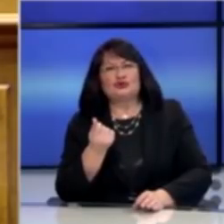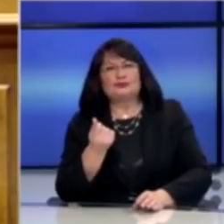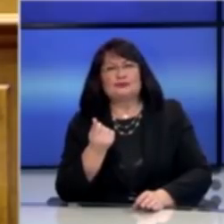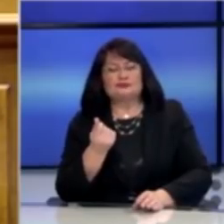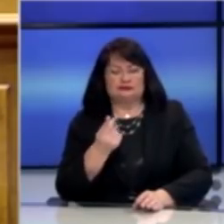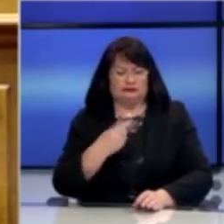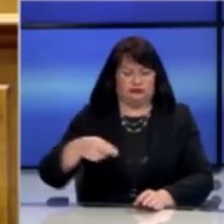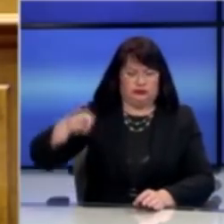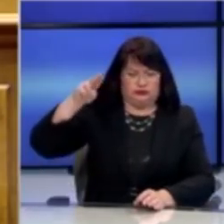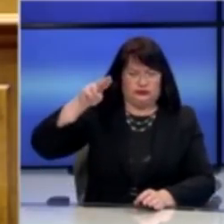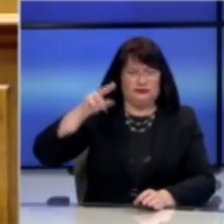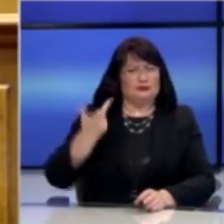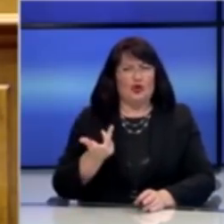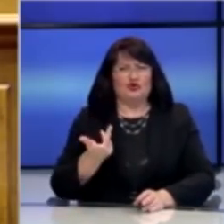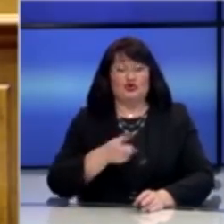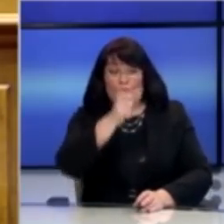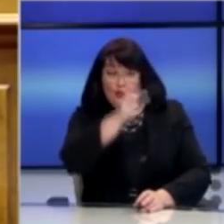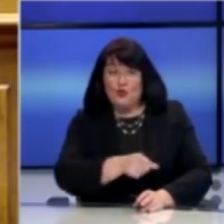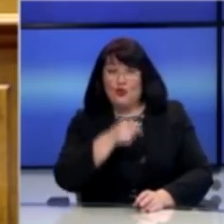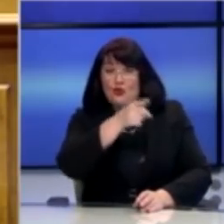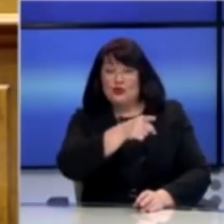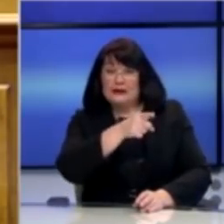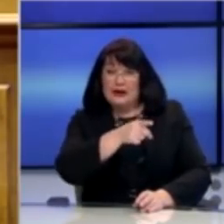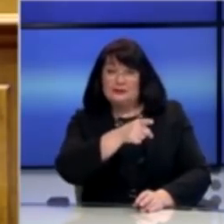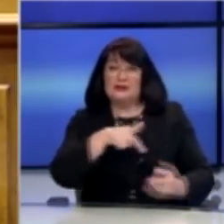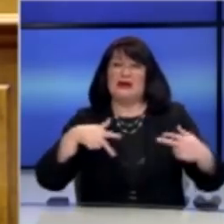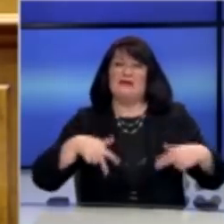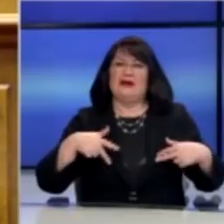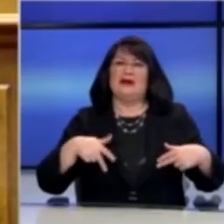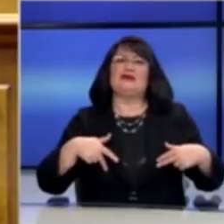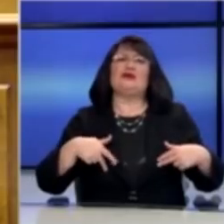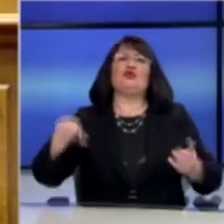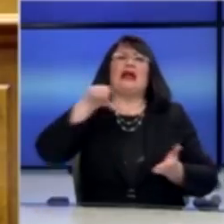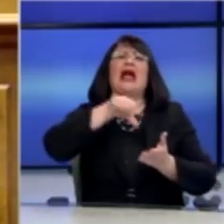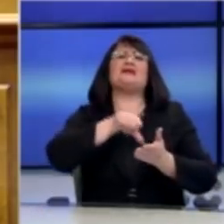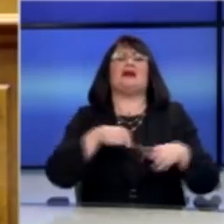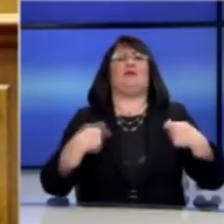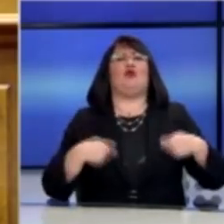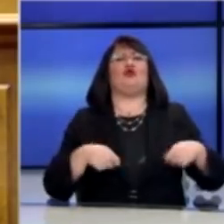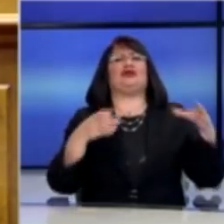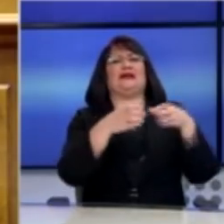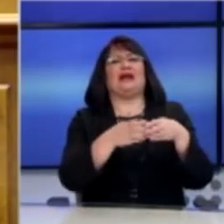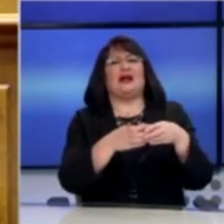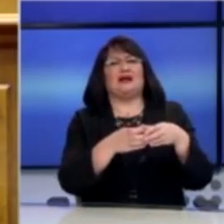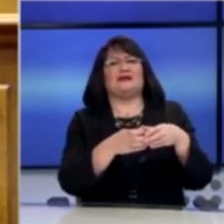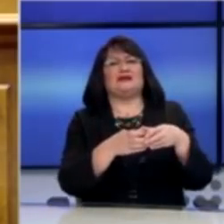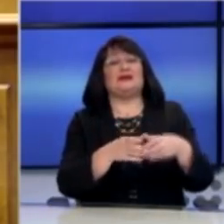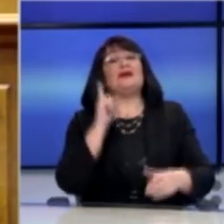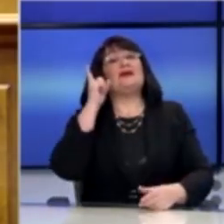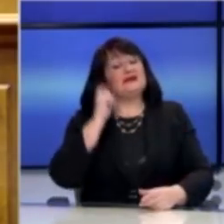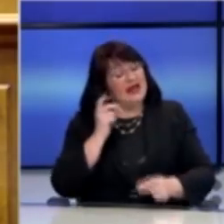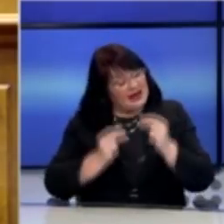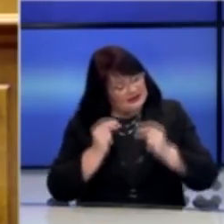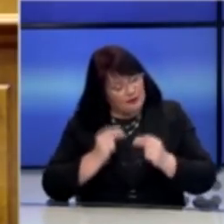πάλι τον ανήφορο. Δεν είστε ούτε εσείς ούτε η τάξη που εκπροσωπείτε αδαείς. Ξέρετε πολύ καλά